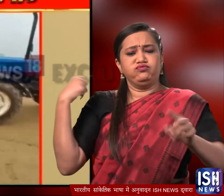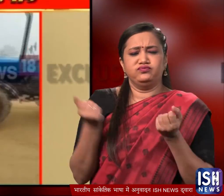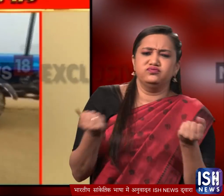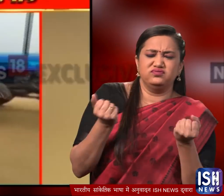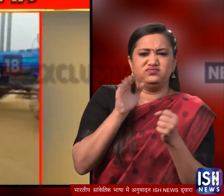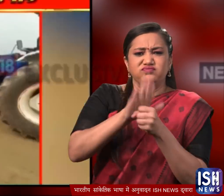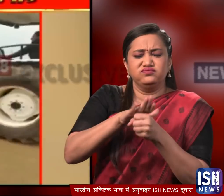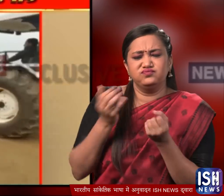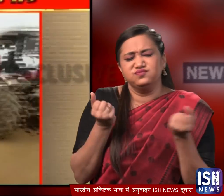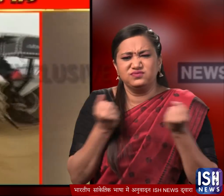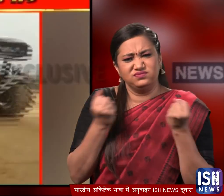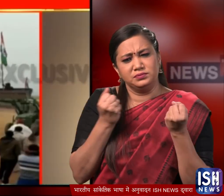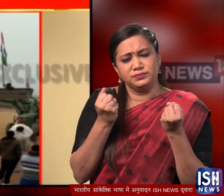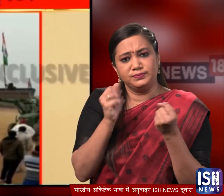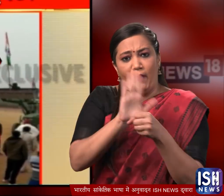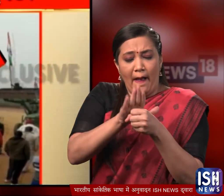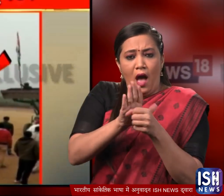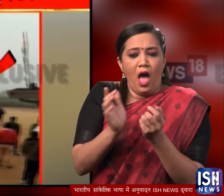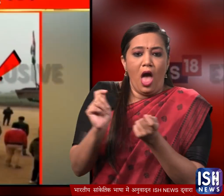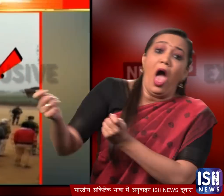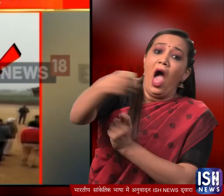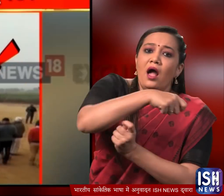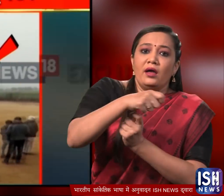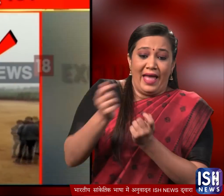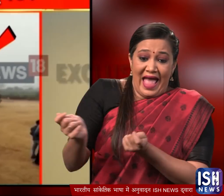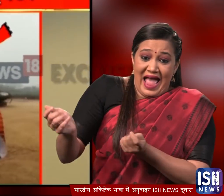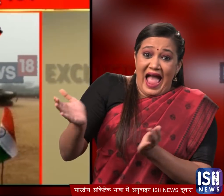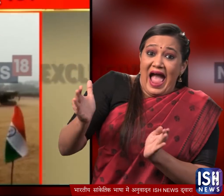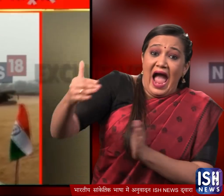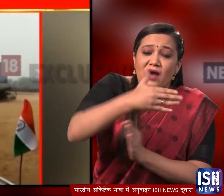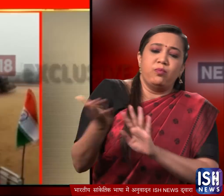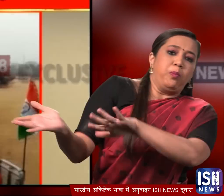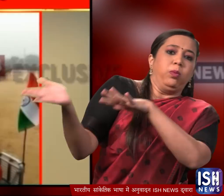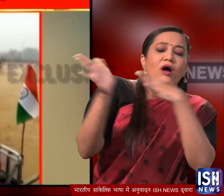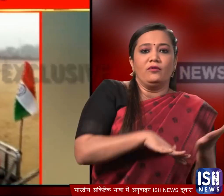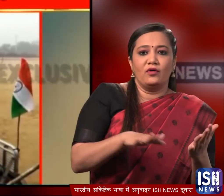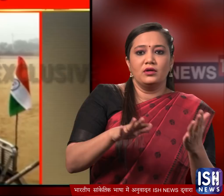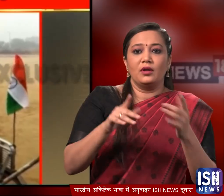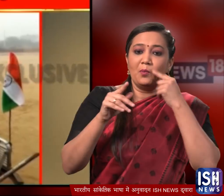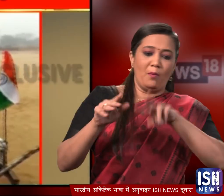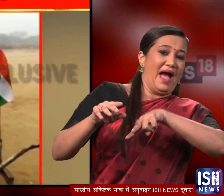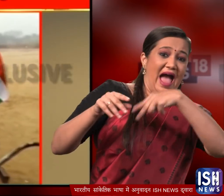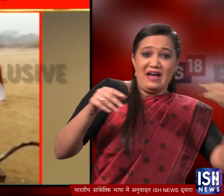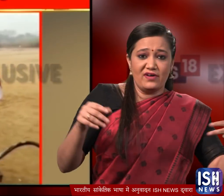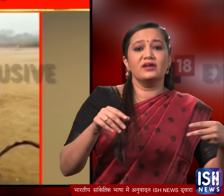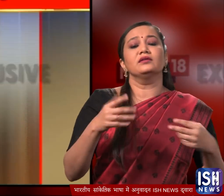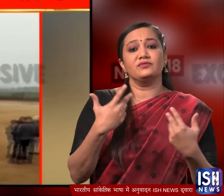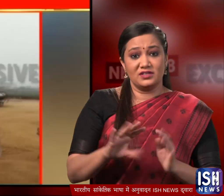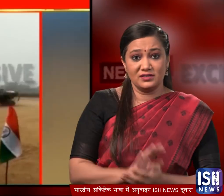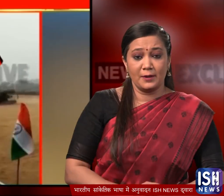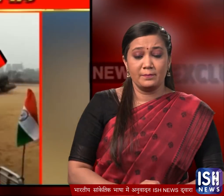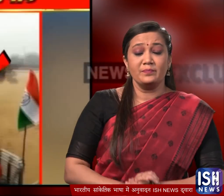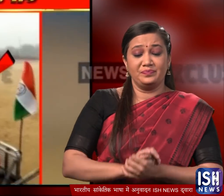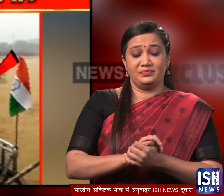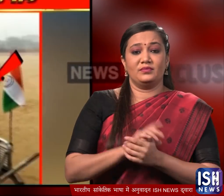आदमी ने ट्रैक्टर को तेज रफ्तार में दौड़ाकर अचानक उसे मोड़ लिया, लेकिन मुड़ते ही ट्रैक्टर पलट गया, जिससे वो आदमी जमीन पर गिर गया।